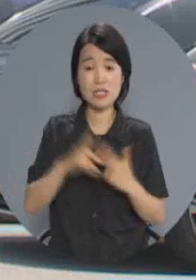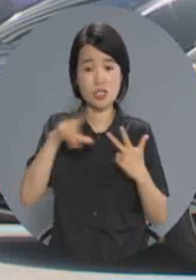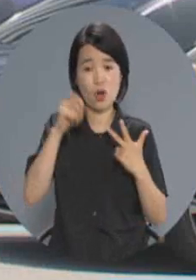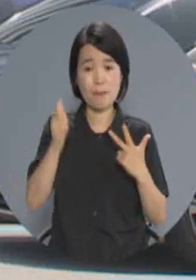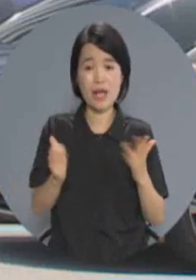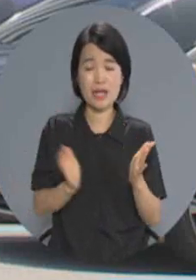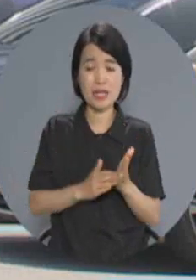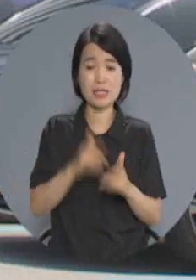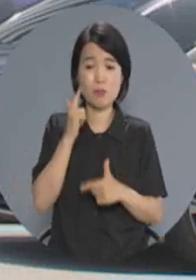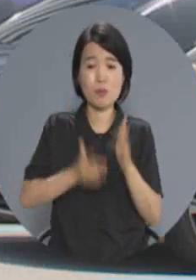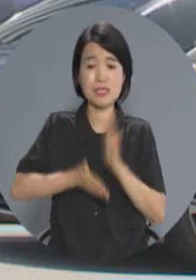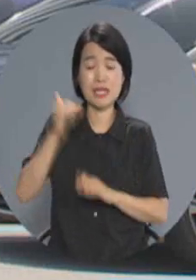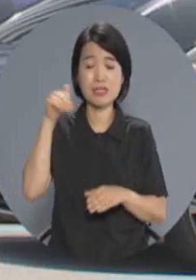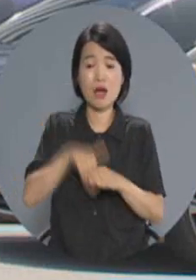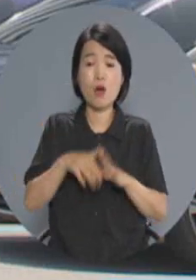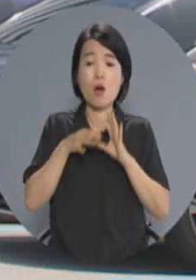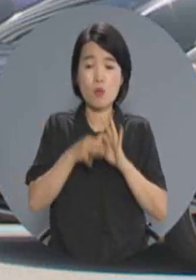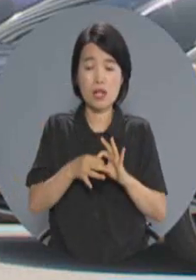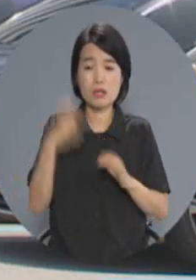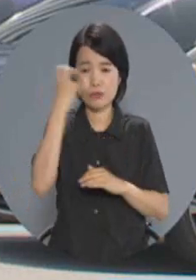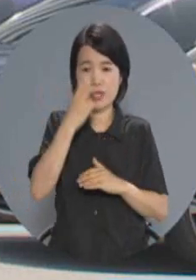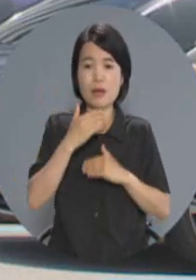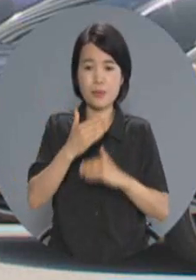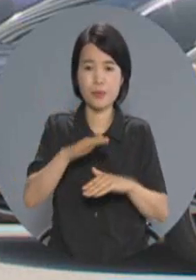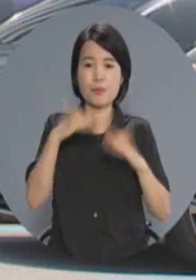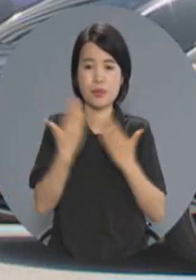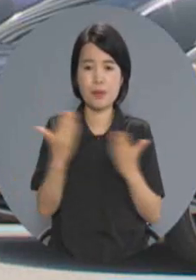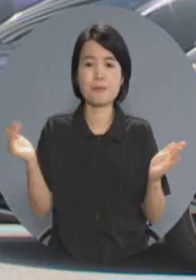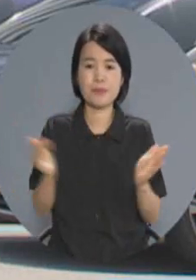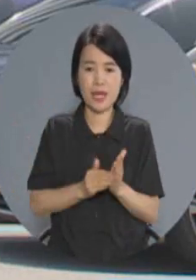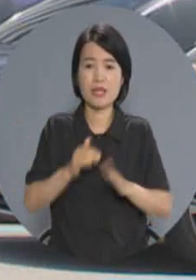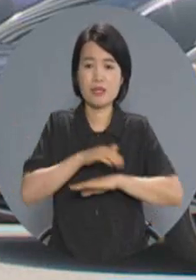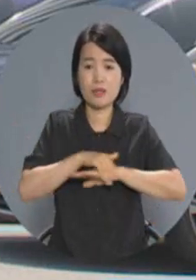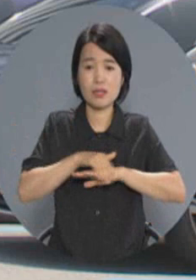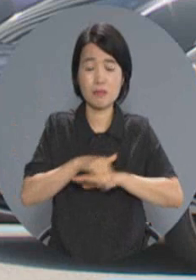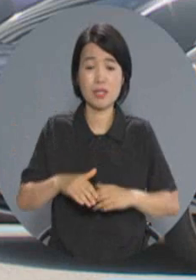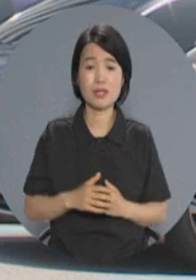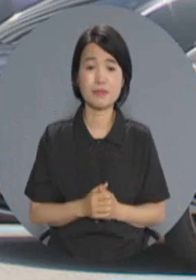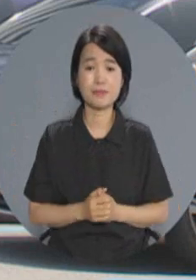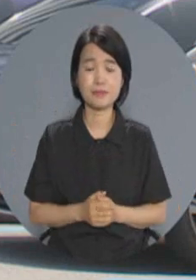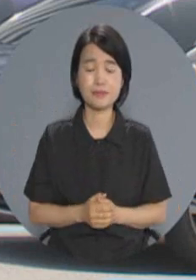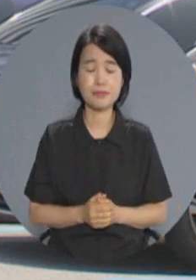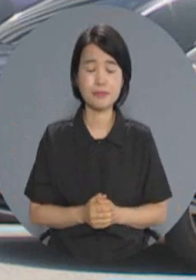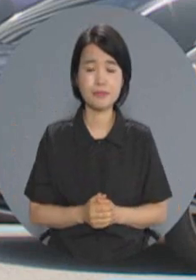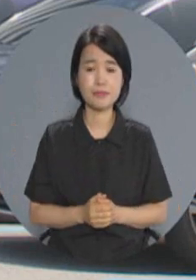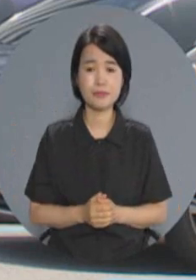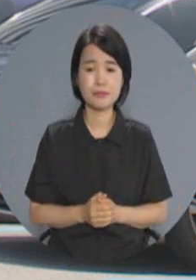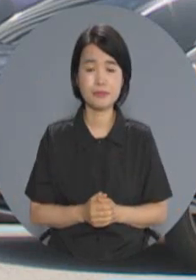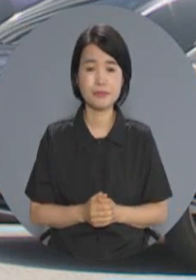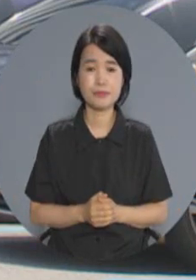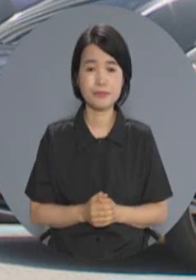말까지 목포시장 선거 관련 수사들을 모두 마무리하겠다는 방침입니다. MBC 뉴스 양정은입니다.